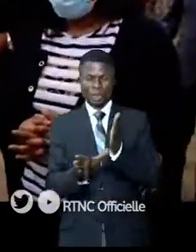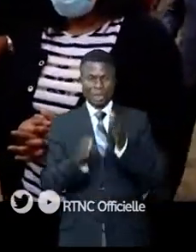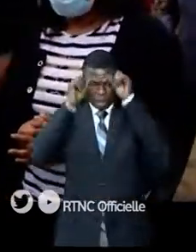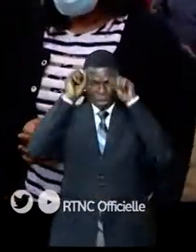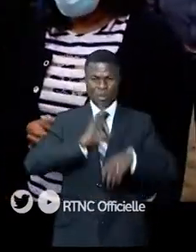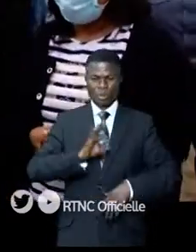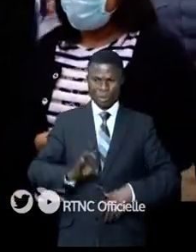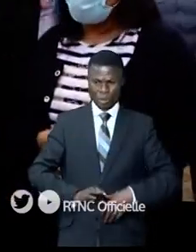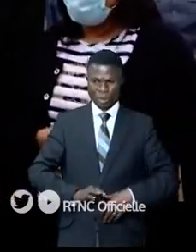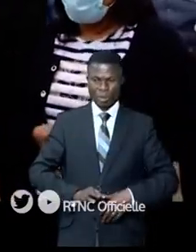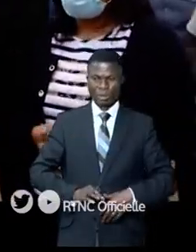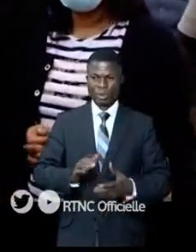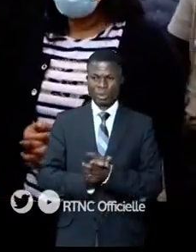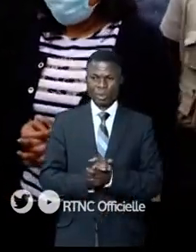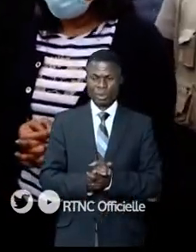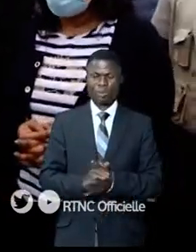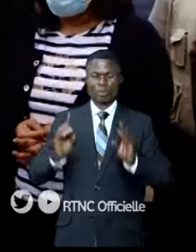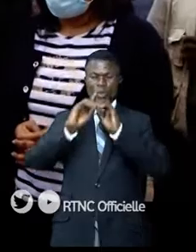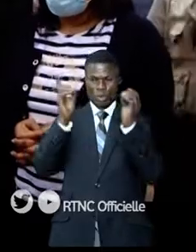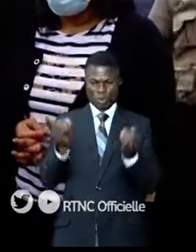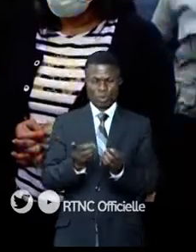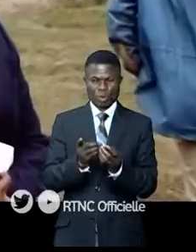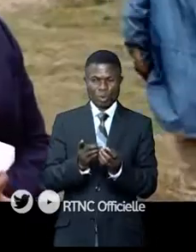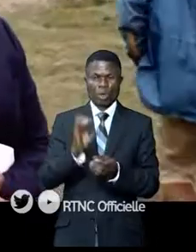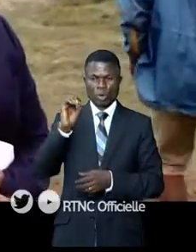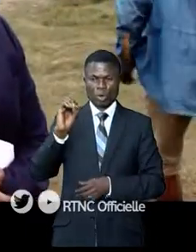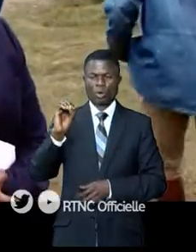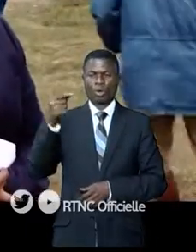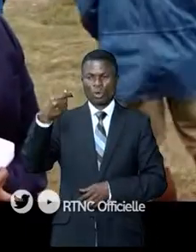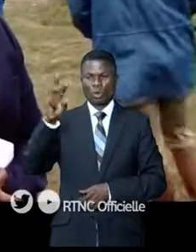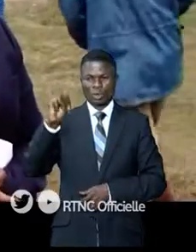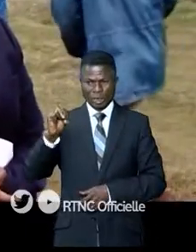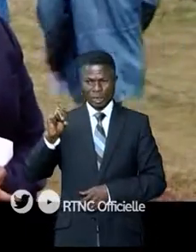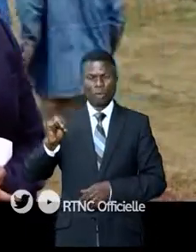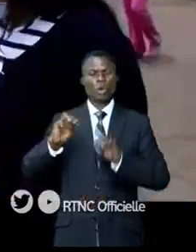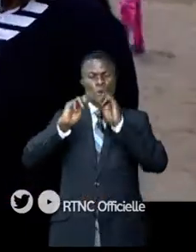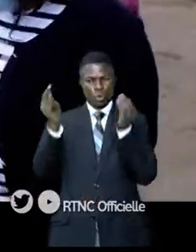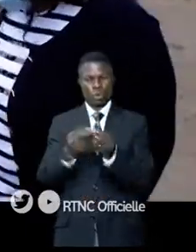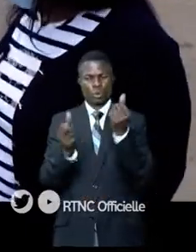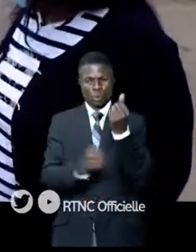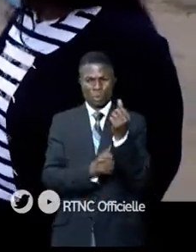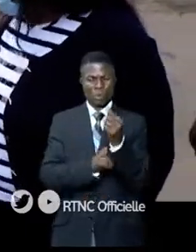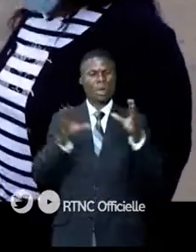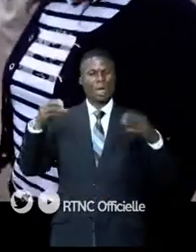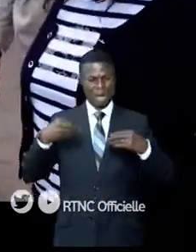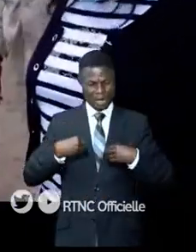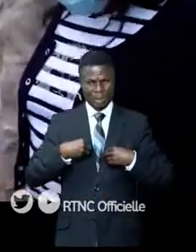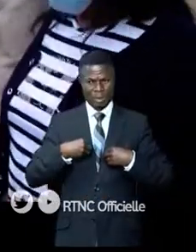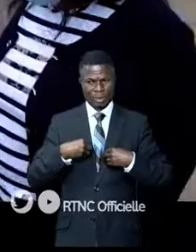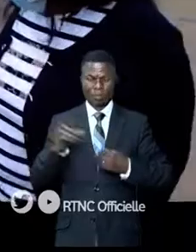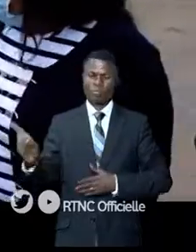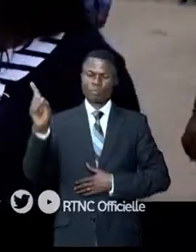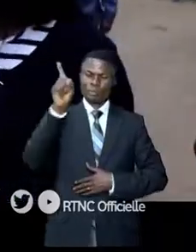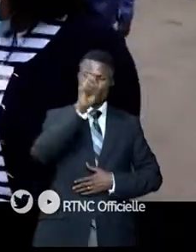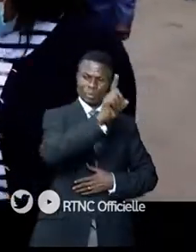l'État à la tête de la Fondation Fogem, et de ceux-là qui ont répondu favorablement. Elle s'est